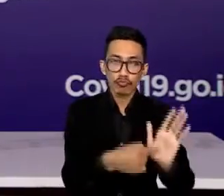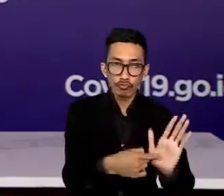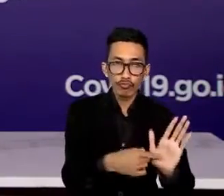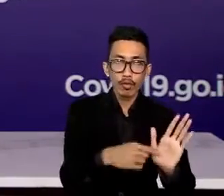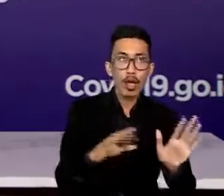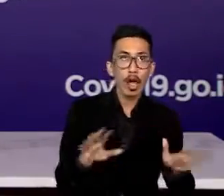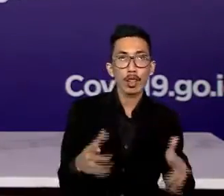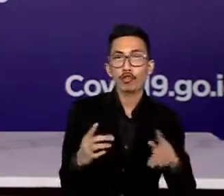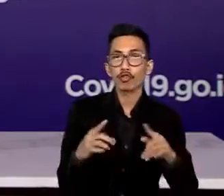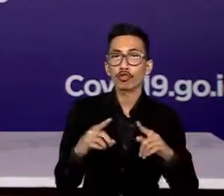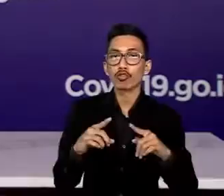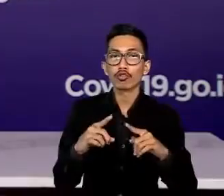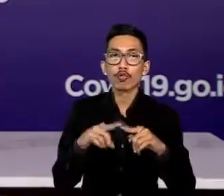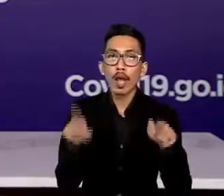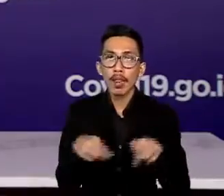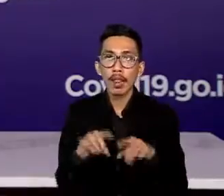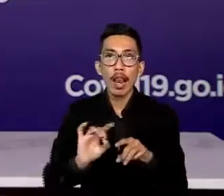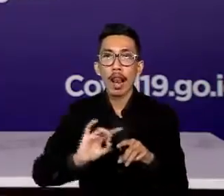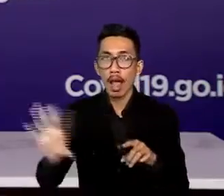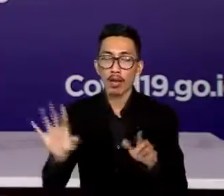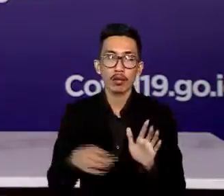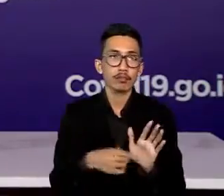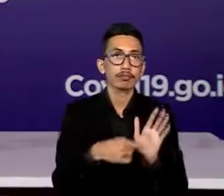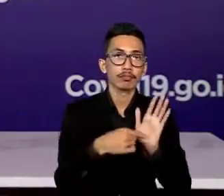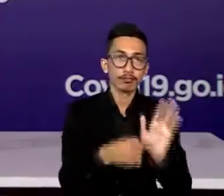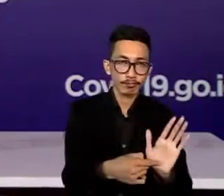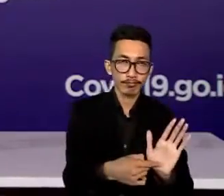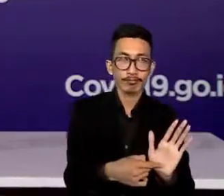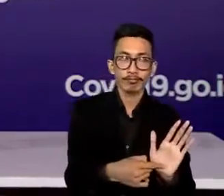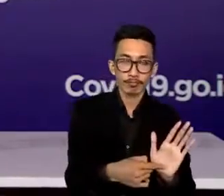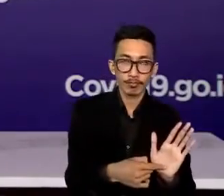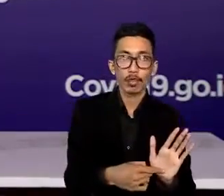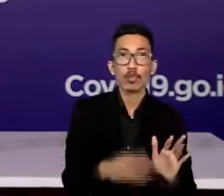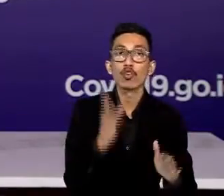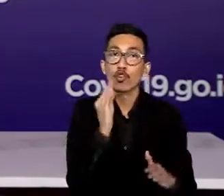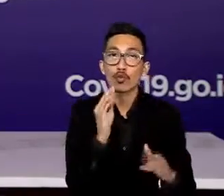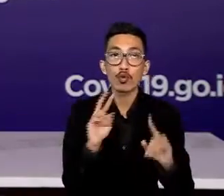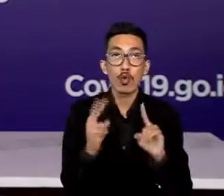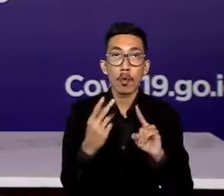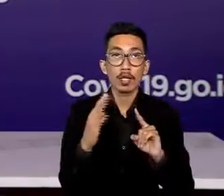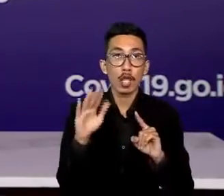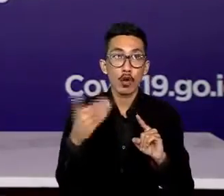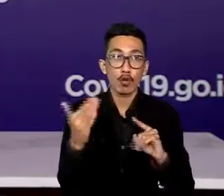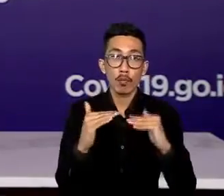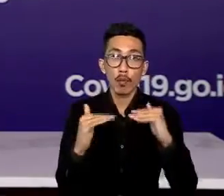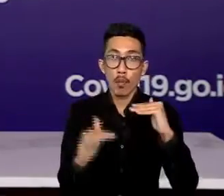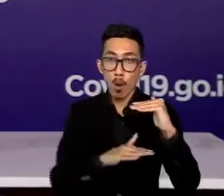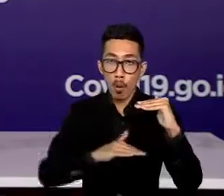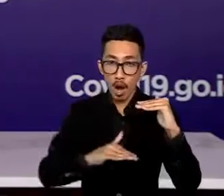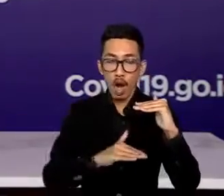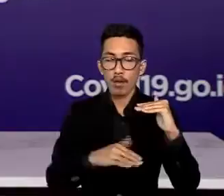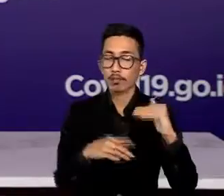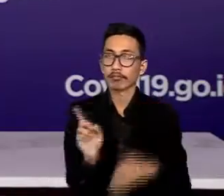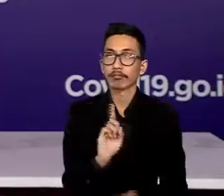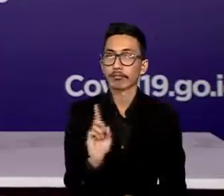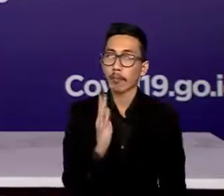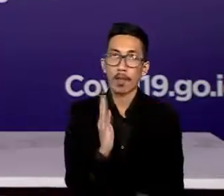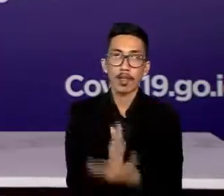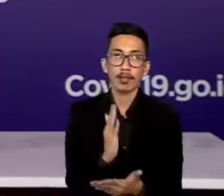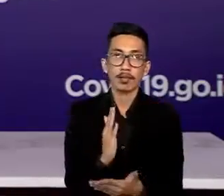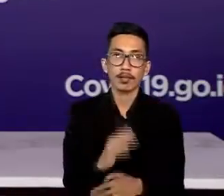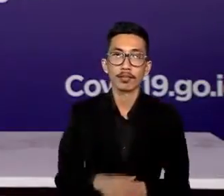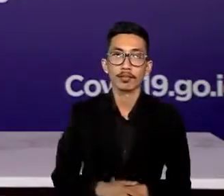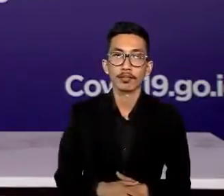perjalanan lainnya pelaku perjalanan dibawah usia 12 tahun dibatasi untuk sementara